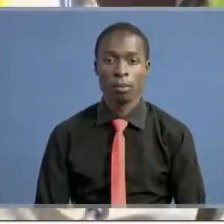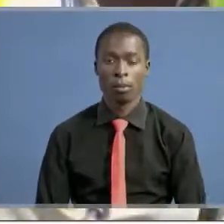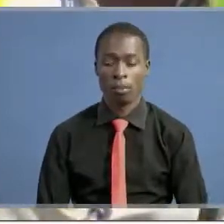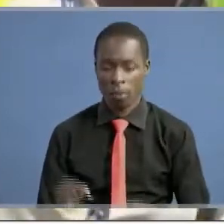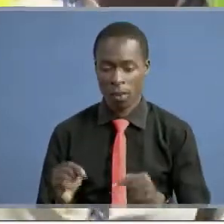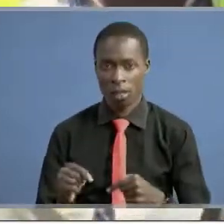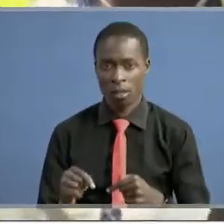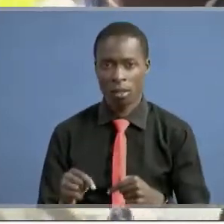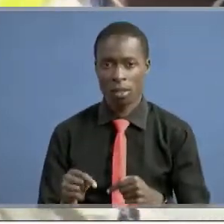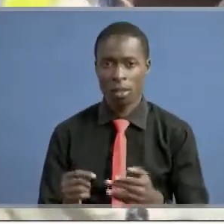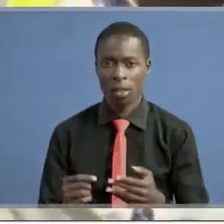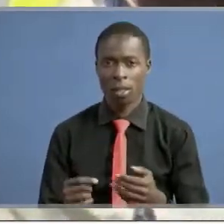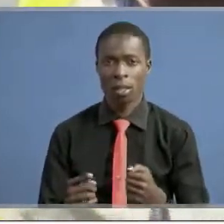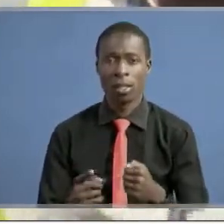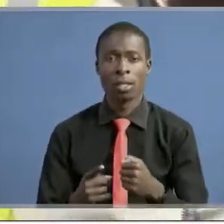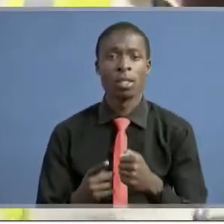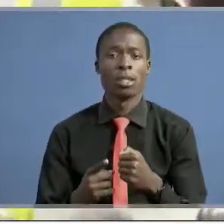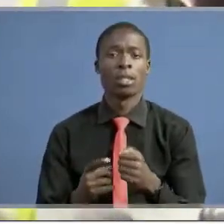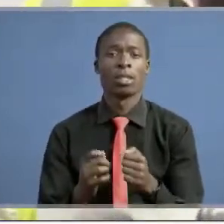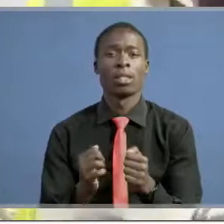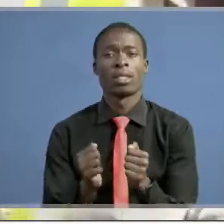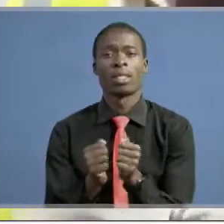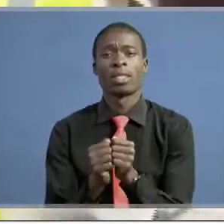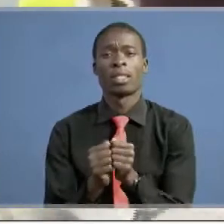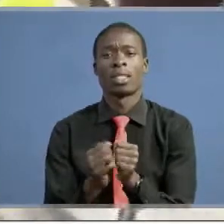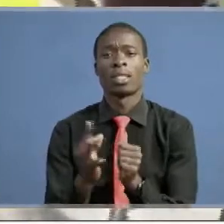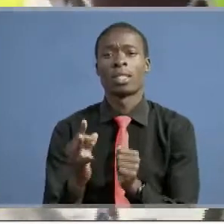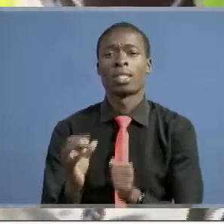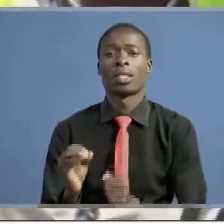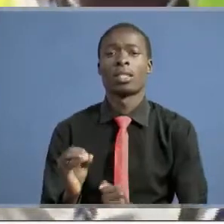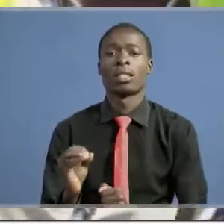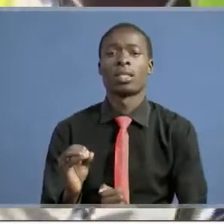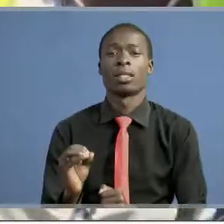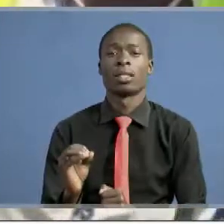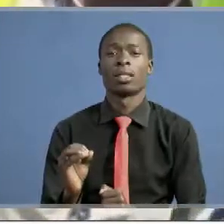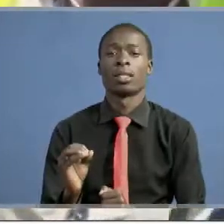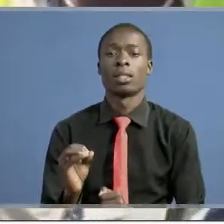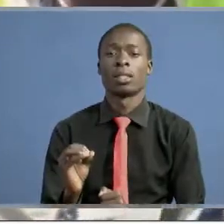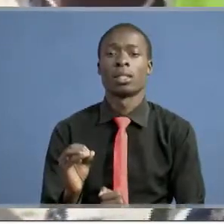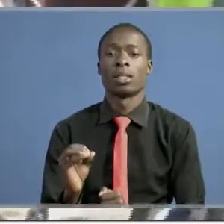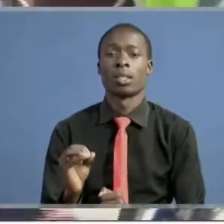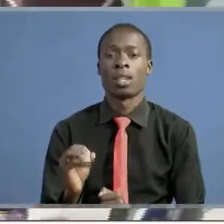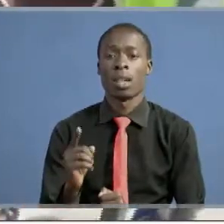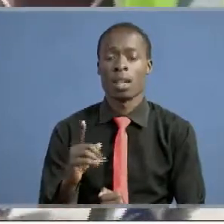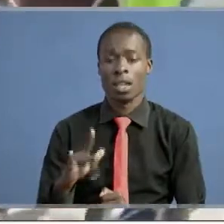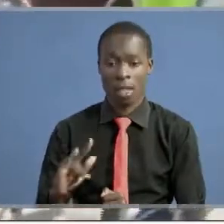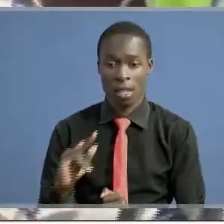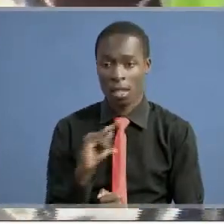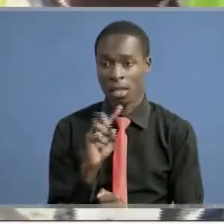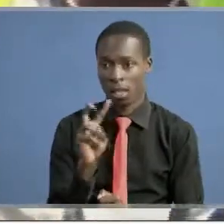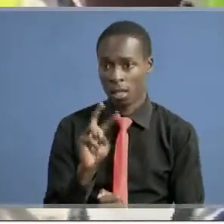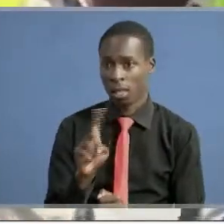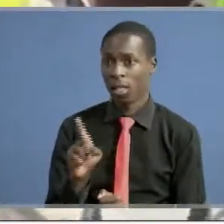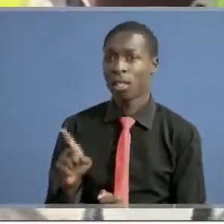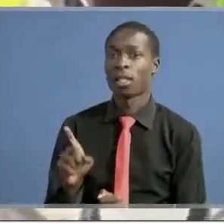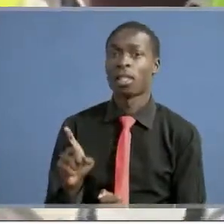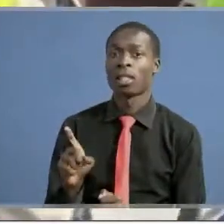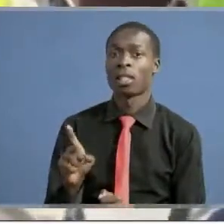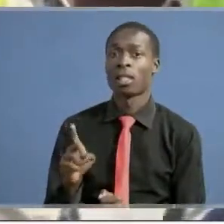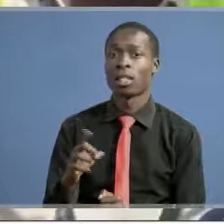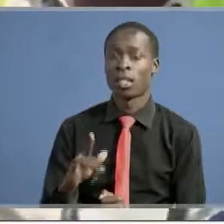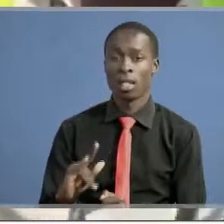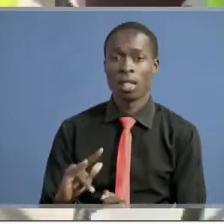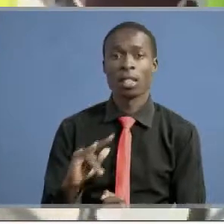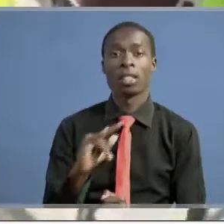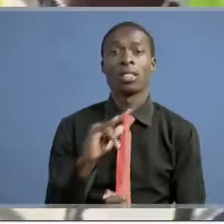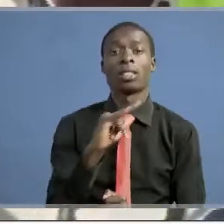Leo mwenendo wa saa 4 na kama dakika 30 hivi, hino ndege mnayoona hapa ili take off. Exactly airborne